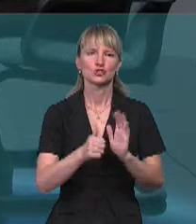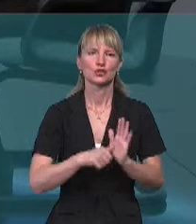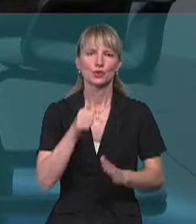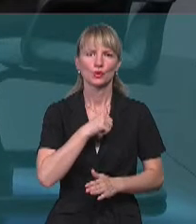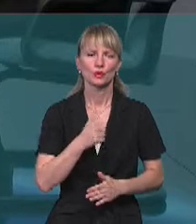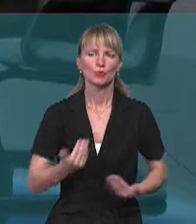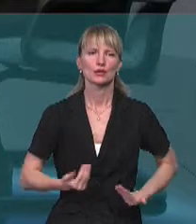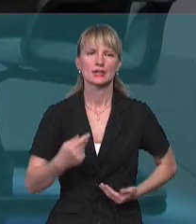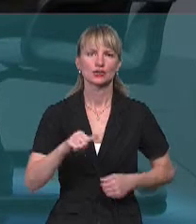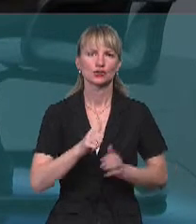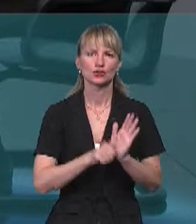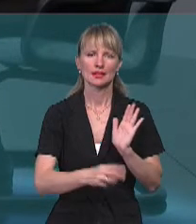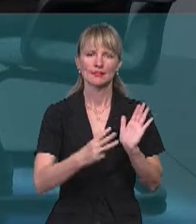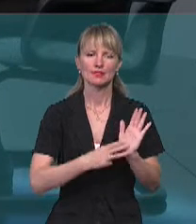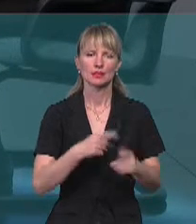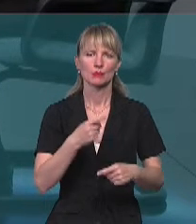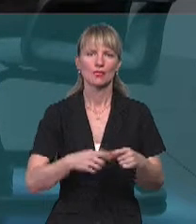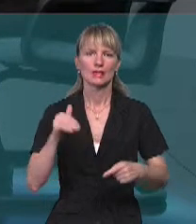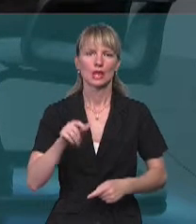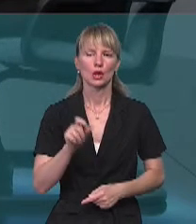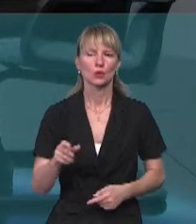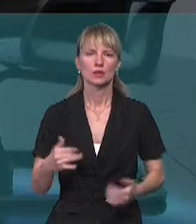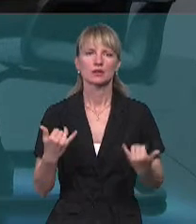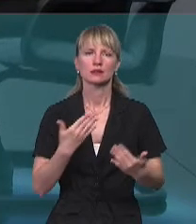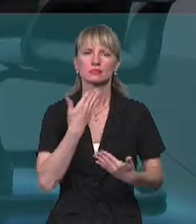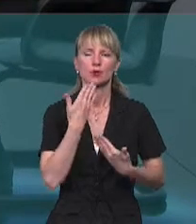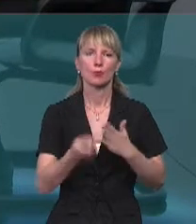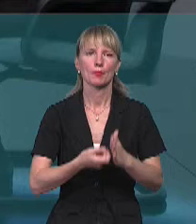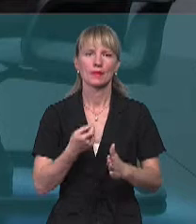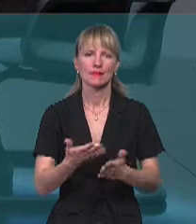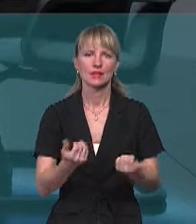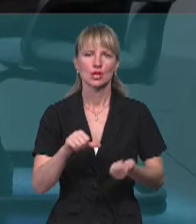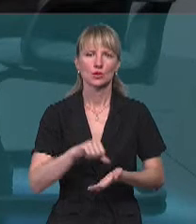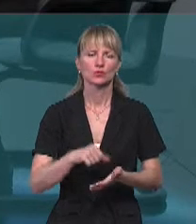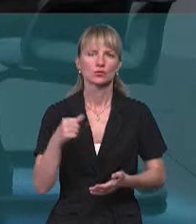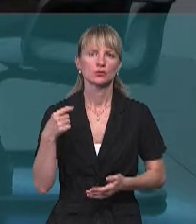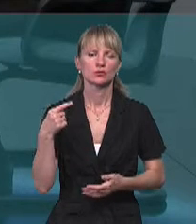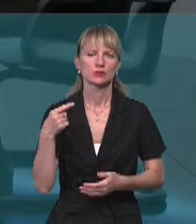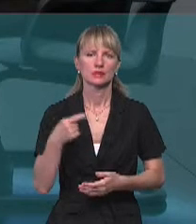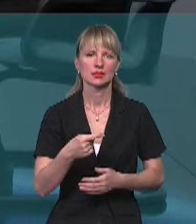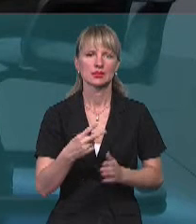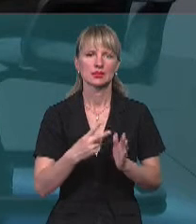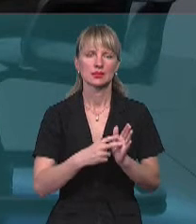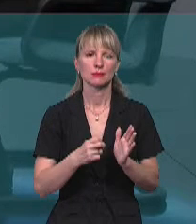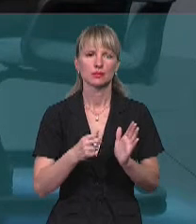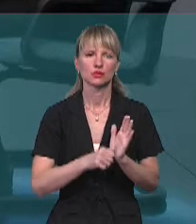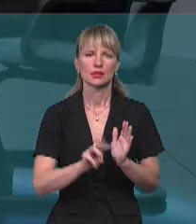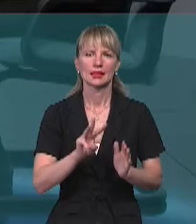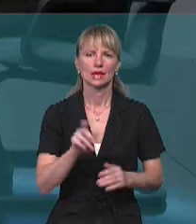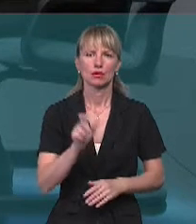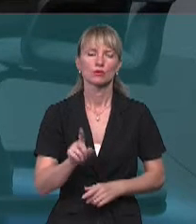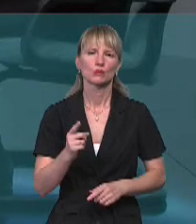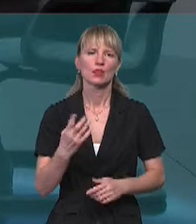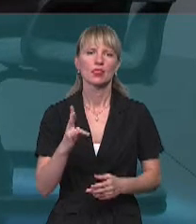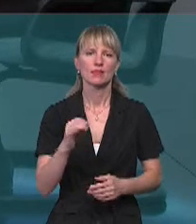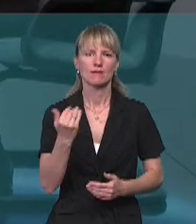проживало 68,5 тисяч людей. Як ми бачимо в опитуванні, взяло участь 1473 особи. Чому,